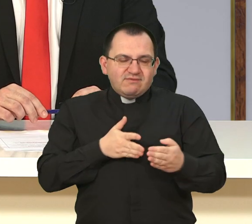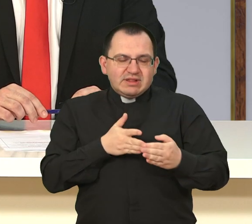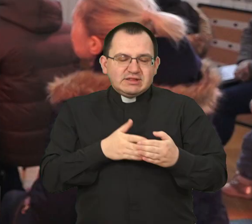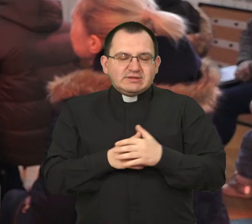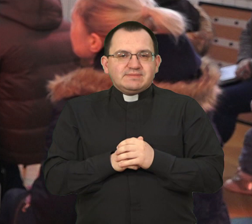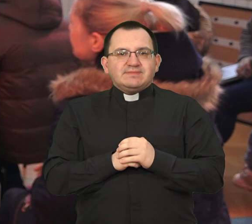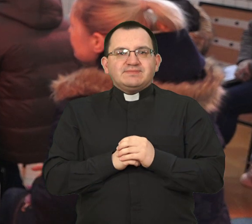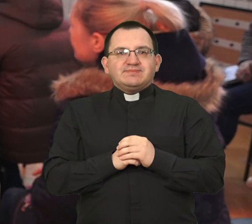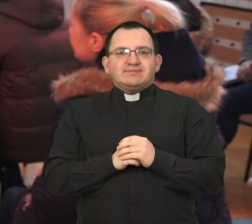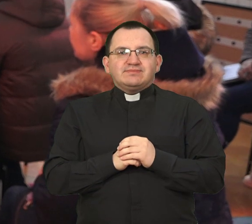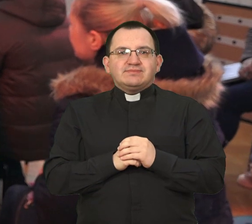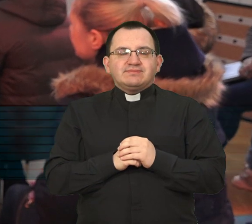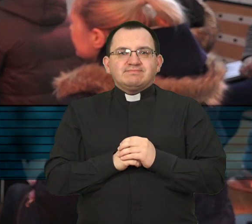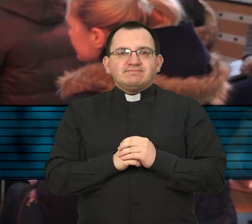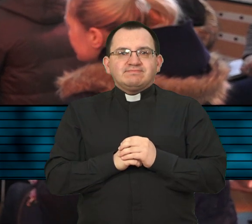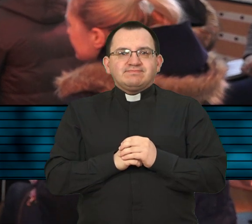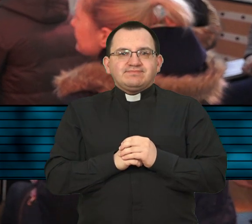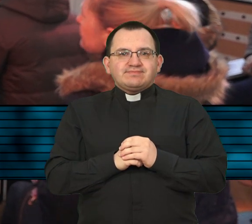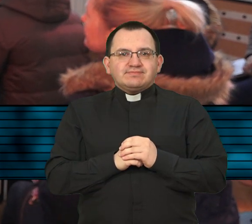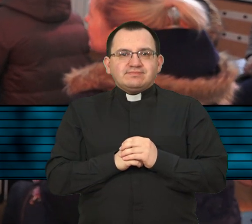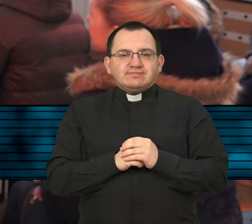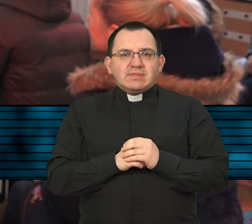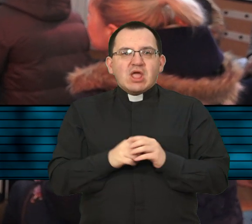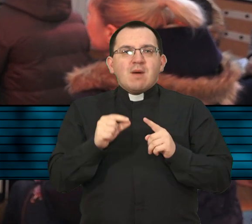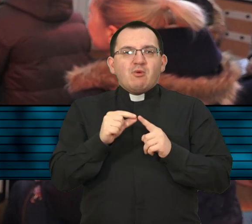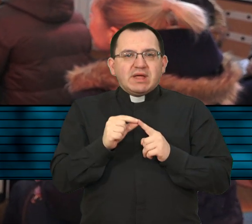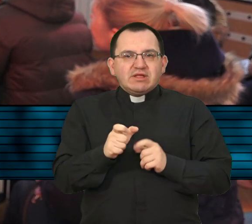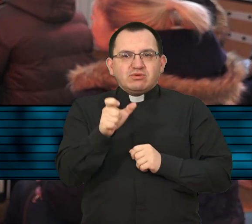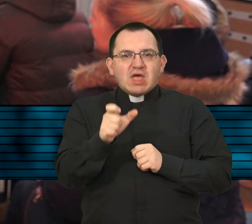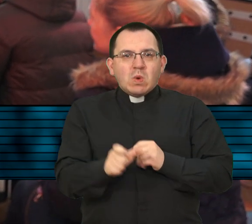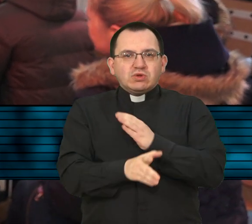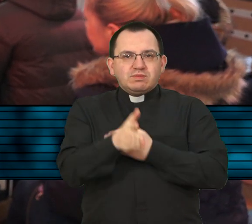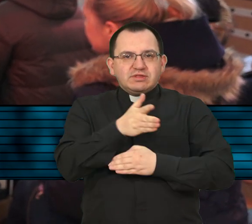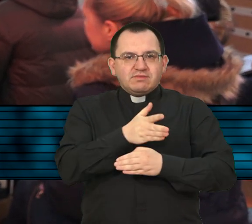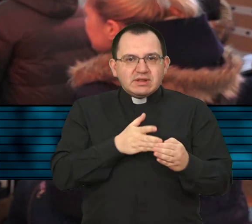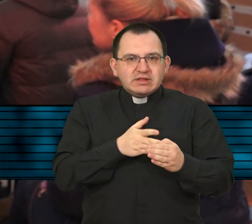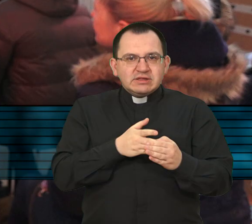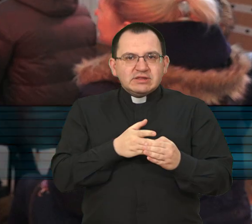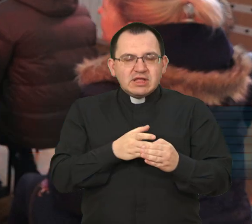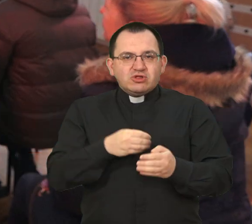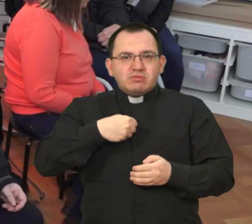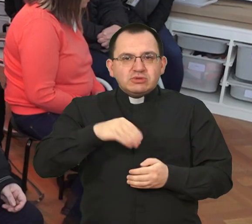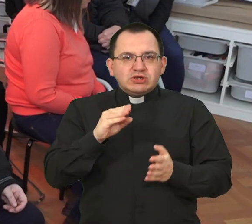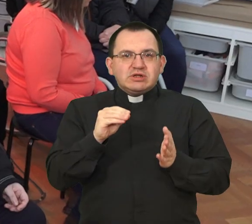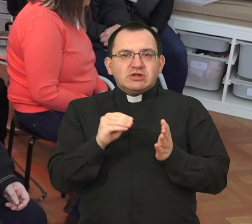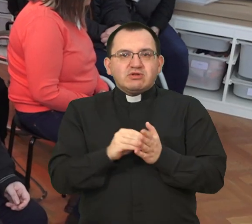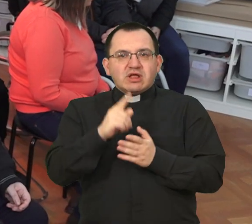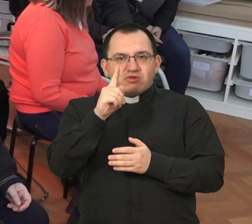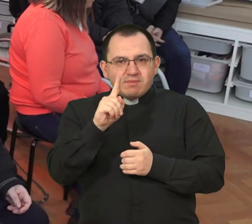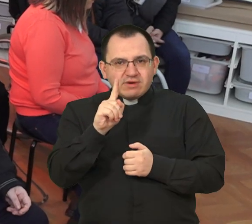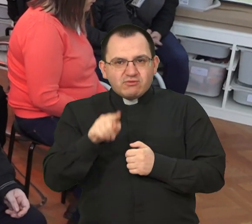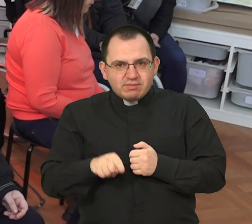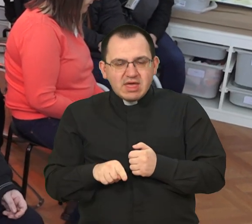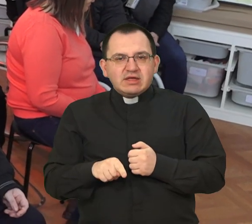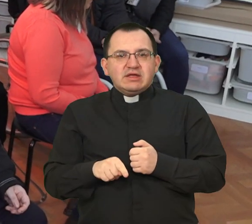prilogu. Povjerenstvo za pastoral osoba s invaliditetom organiziralo je u subotu 14. siječnja u župi Svetog Josipa